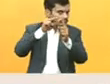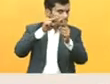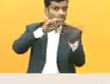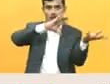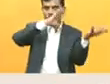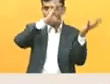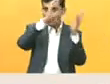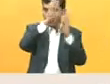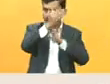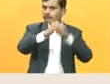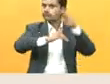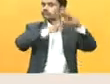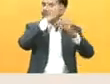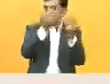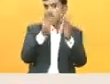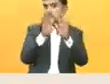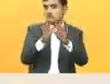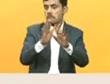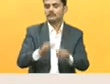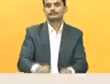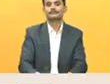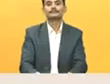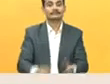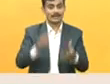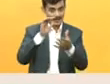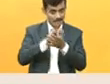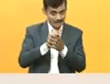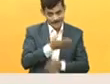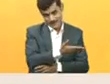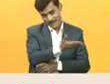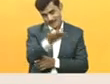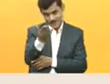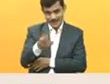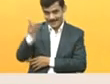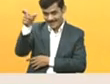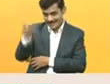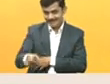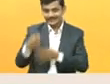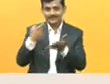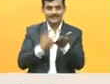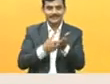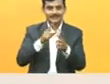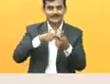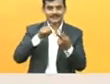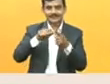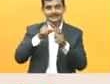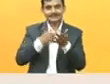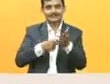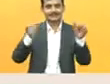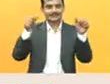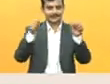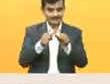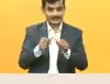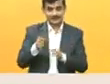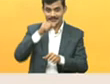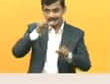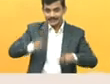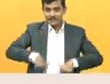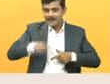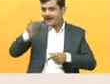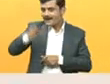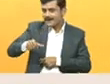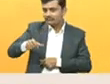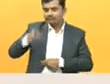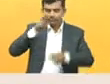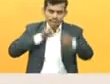की बड़ी सेवा कर पाएंगे। साथियों, डॉक्टर राजेंद्र प्रसाद जी ने मानवीय मूल्यों के प्रति